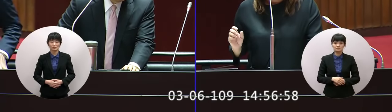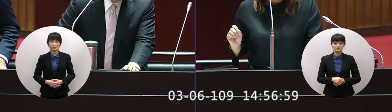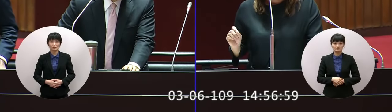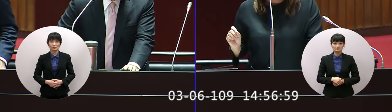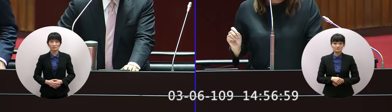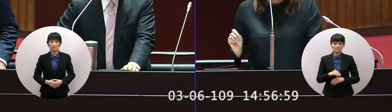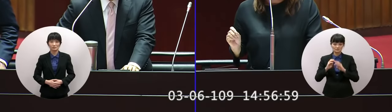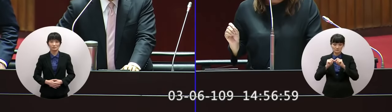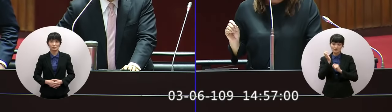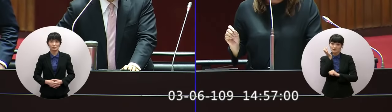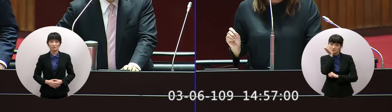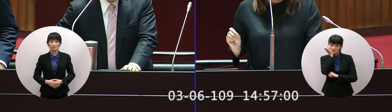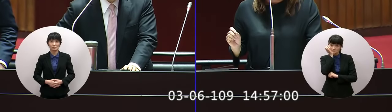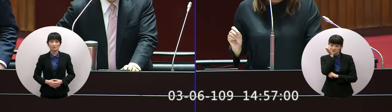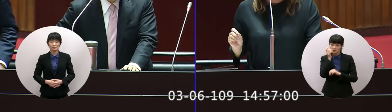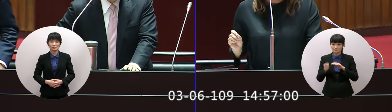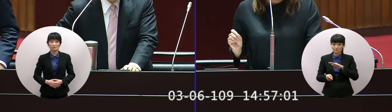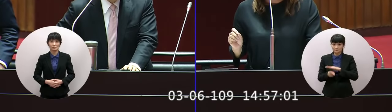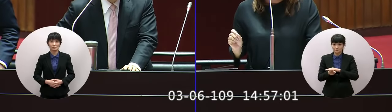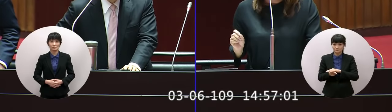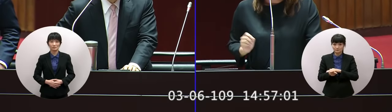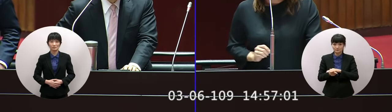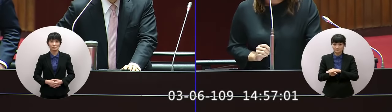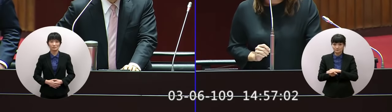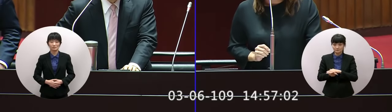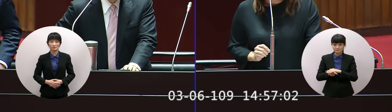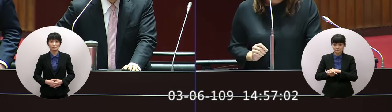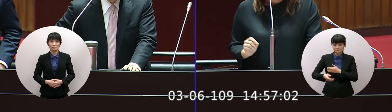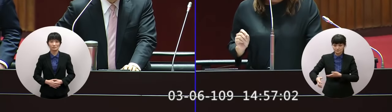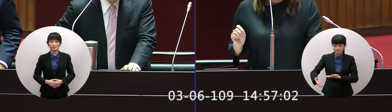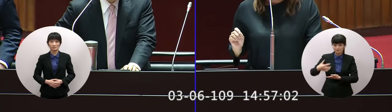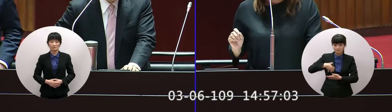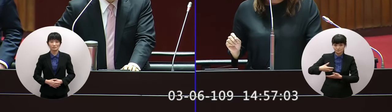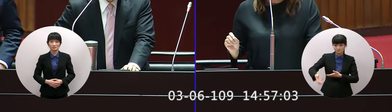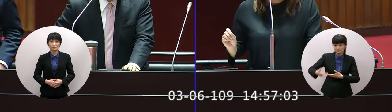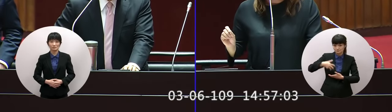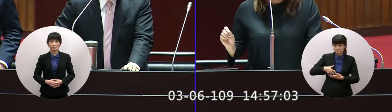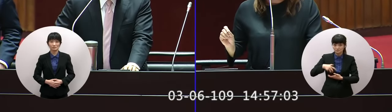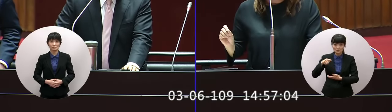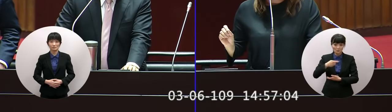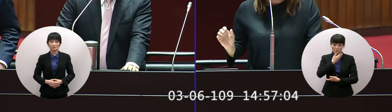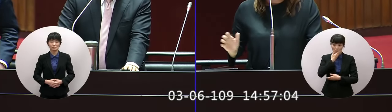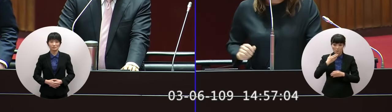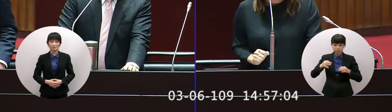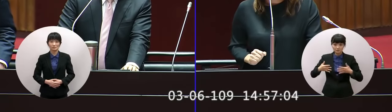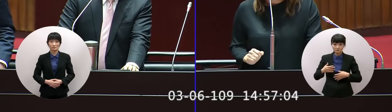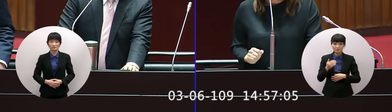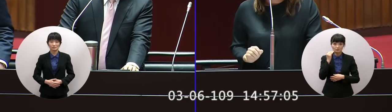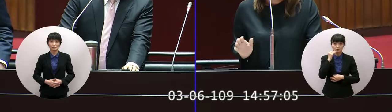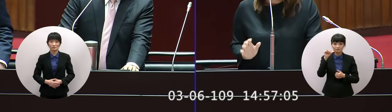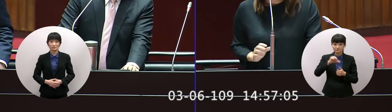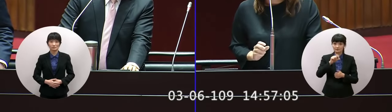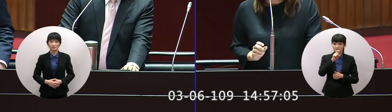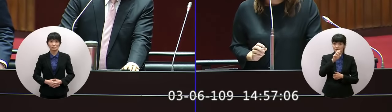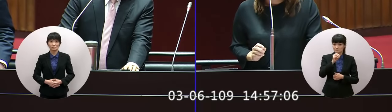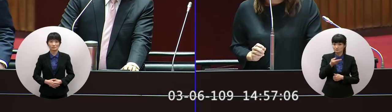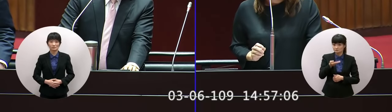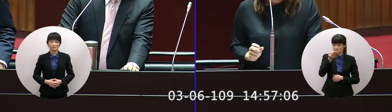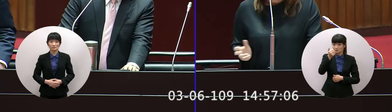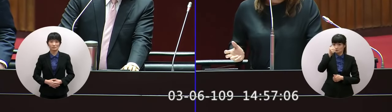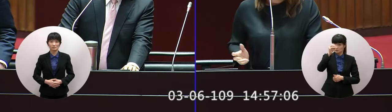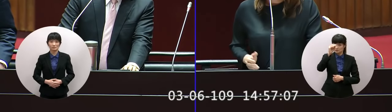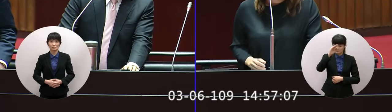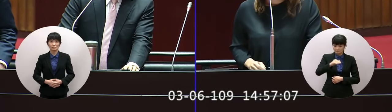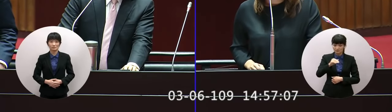石，它的利益利润非常非常高，你罚10万以上50万以下，也许对他来